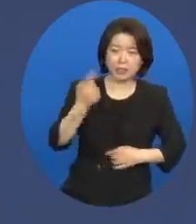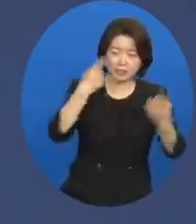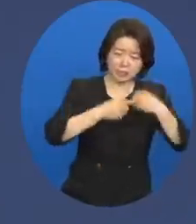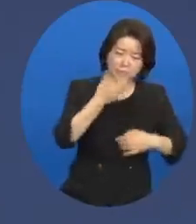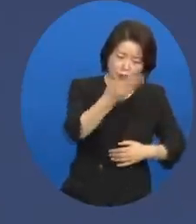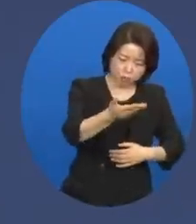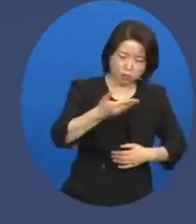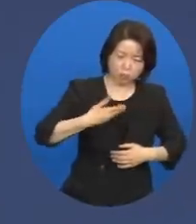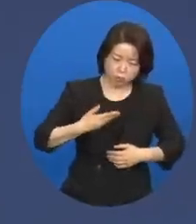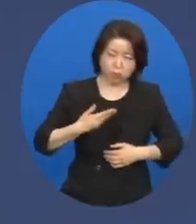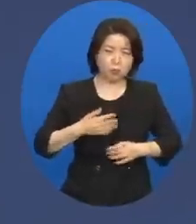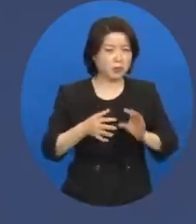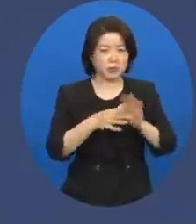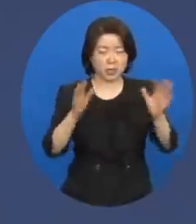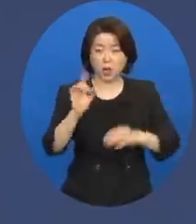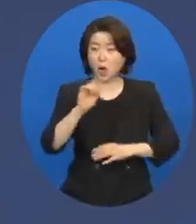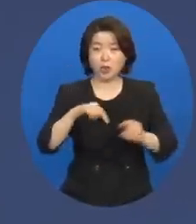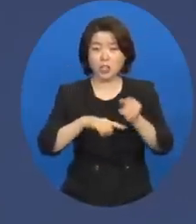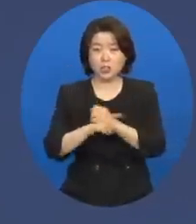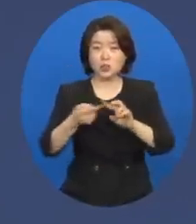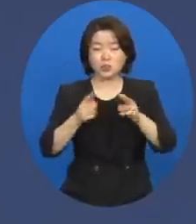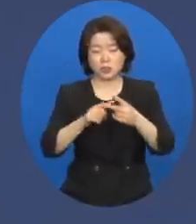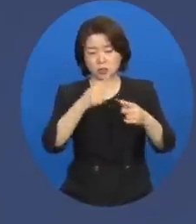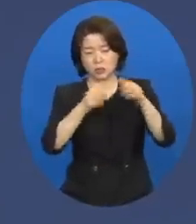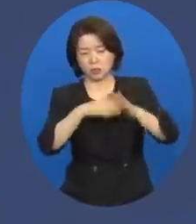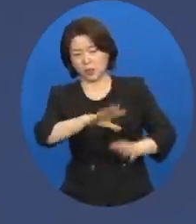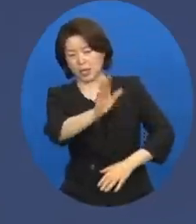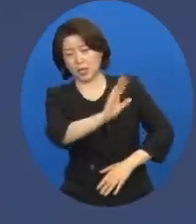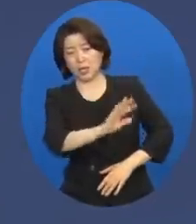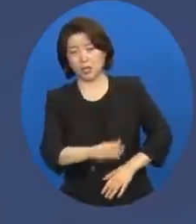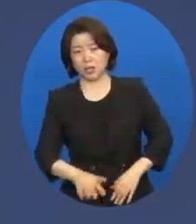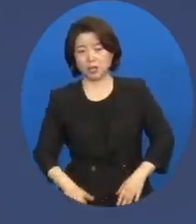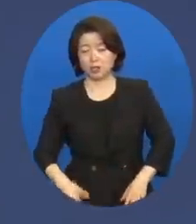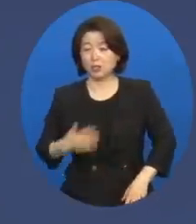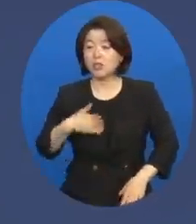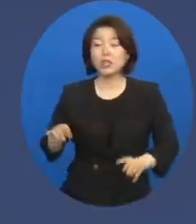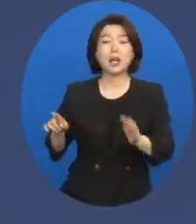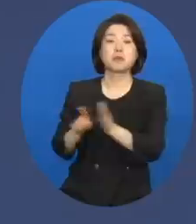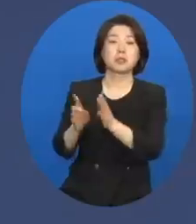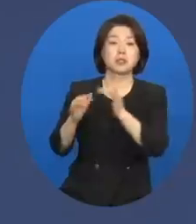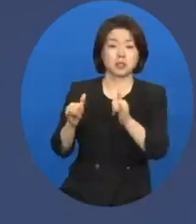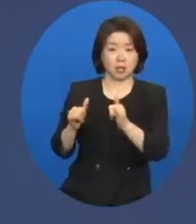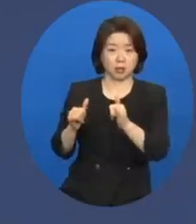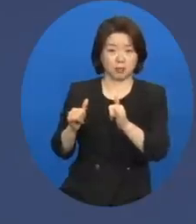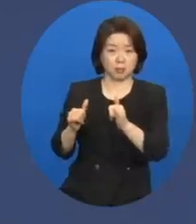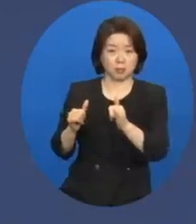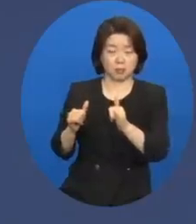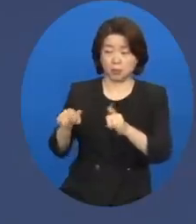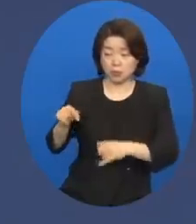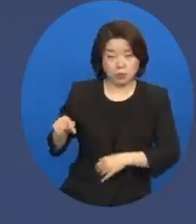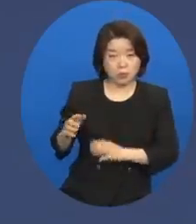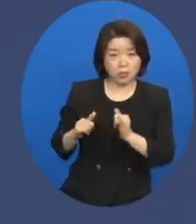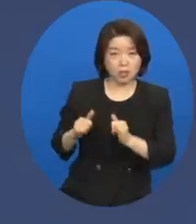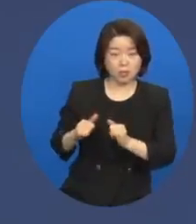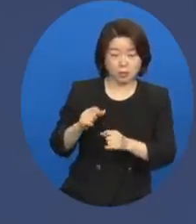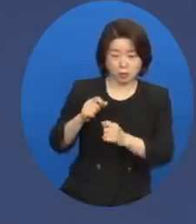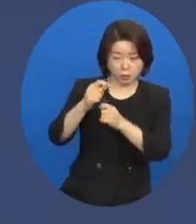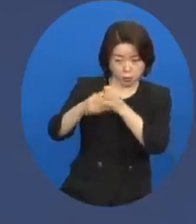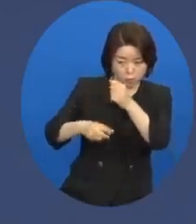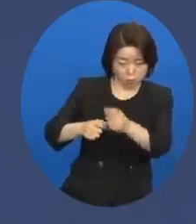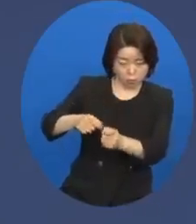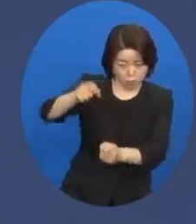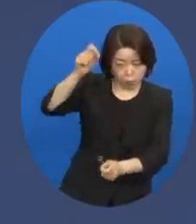주었든지 받았든지 어떤 이유로든지 교회는 나가지 않으면서 크리스찬이라고 하는 사람들이 벌써 이거 십수년 전